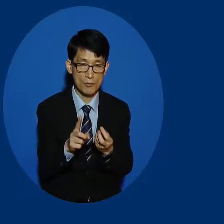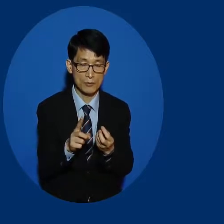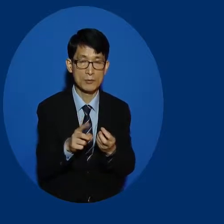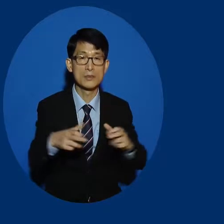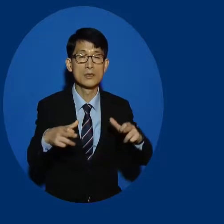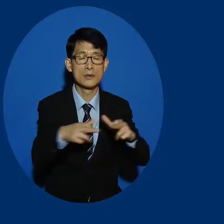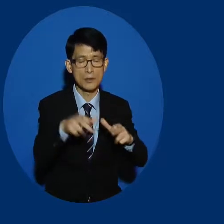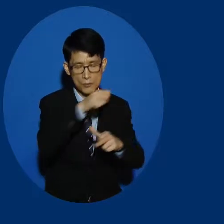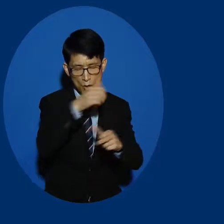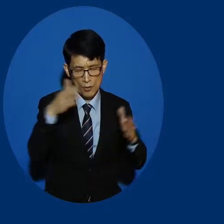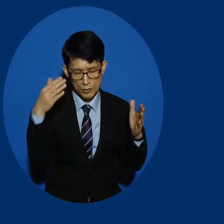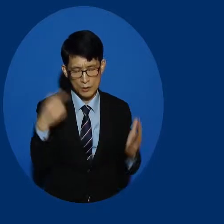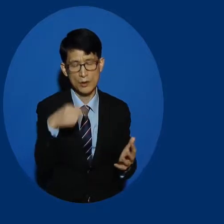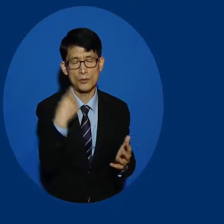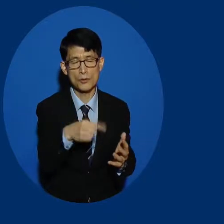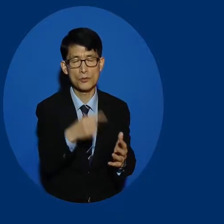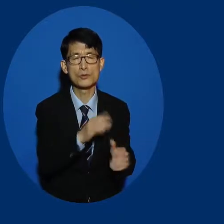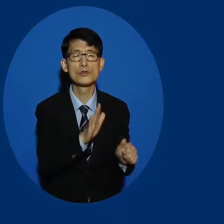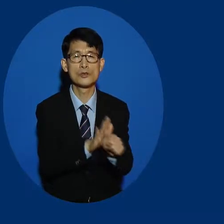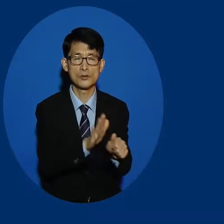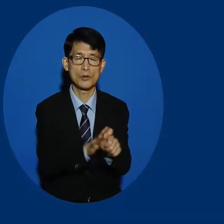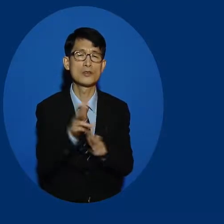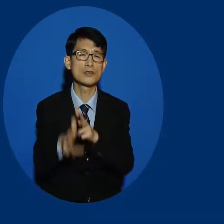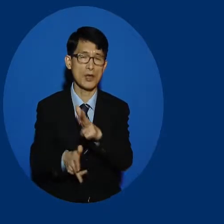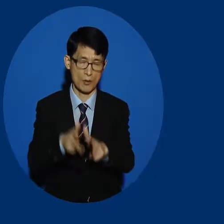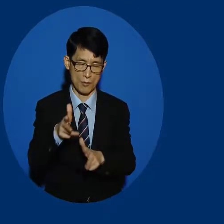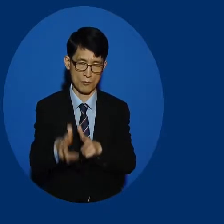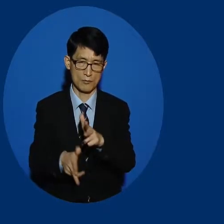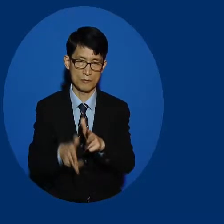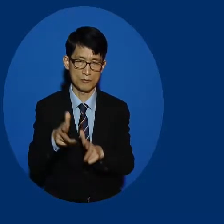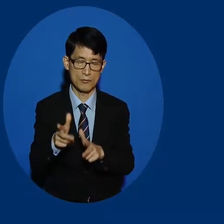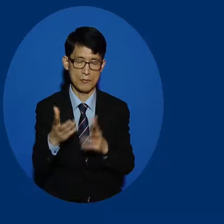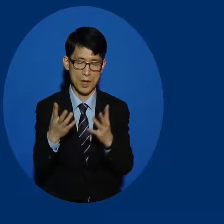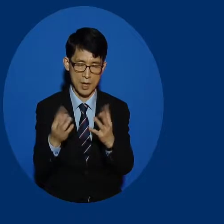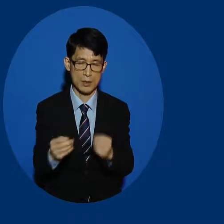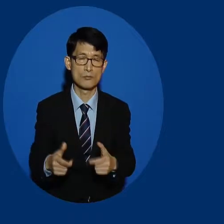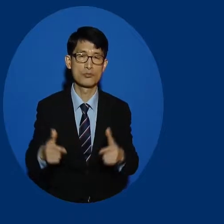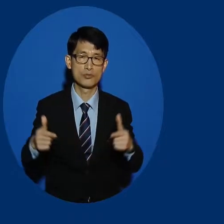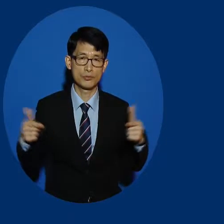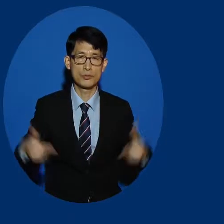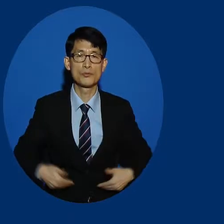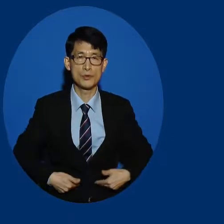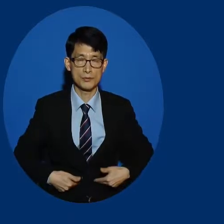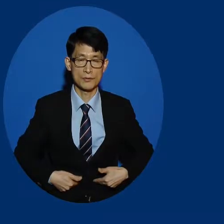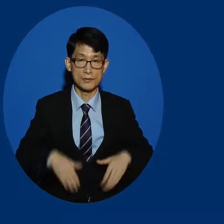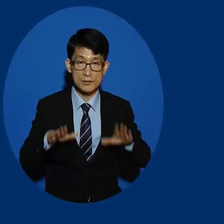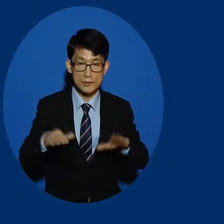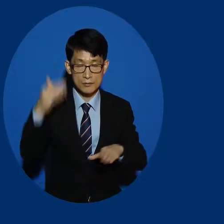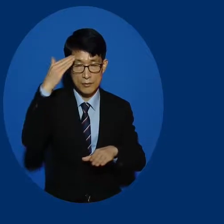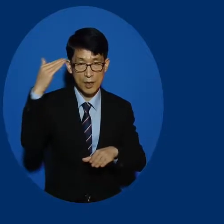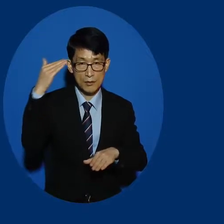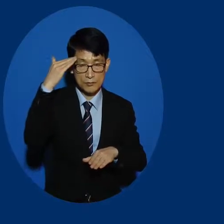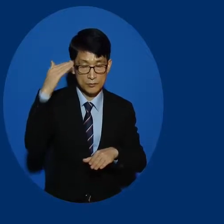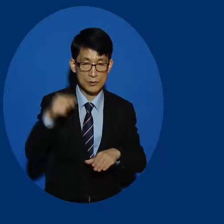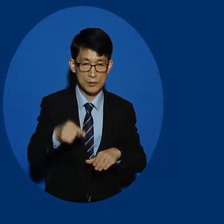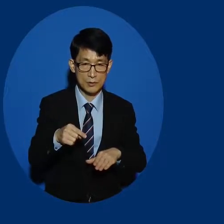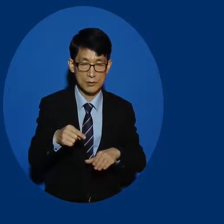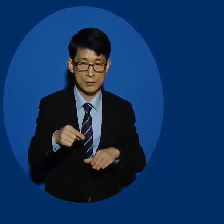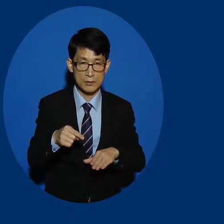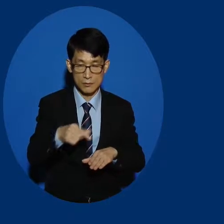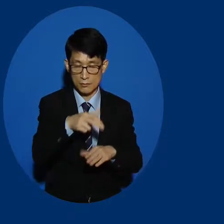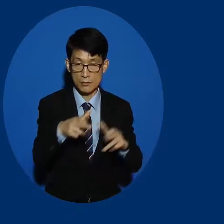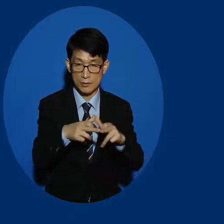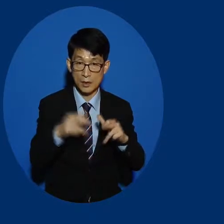평생교육 지원 사업을 확대해야 할 필요가 있겠죠. 왜냐하면 현재 우리나라의 장애 성인들은